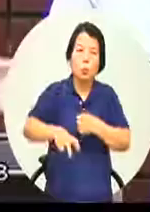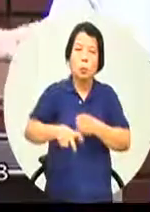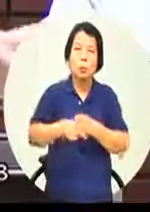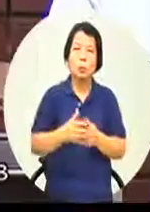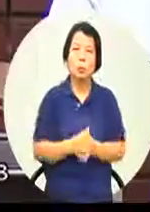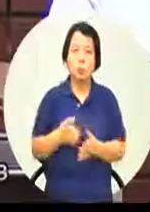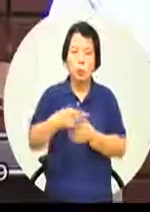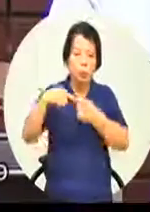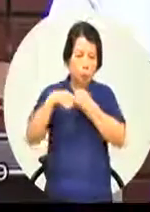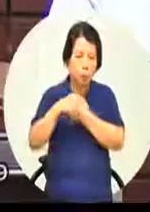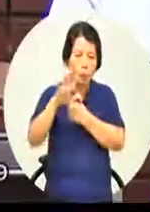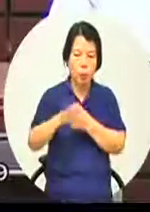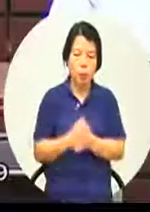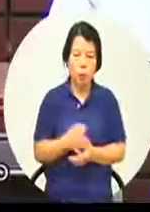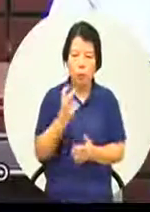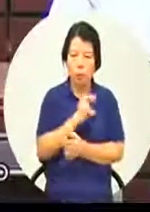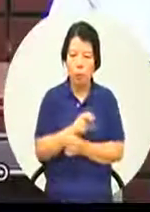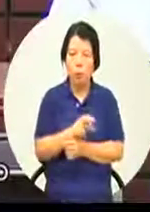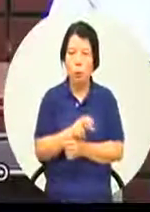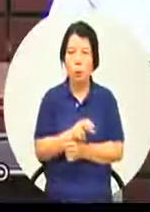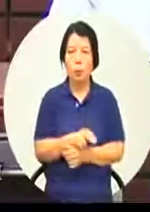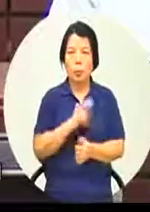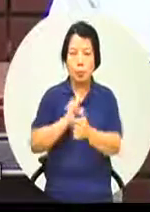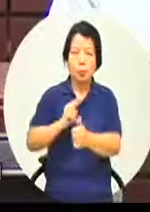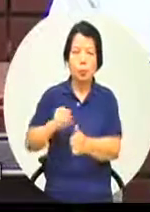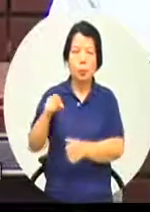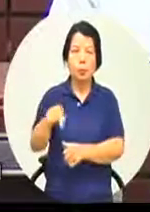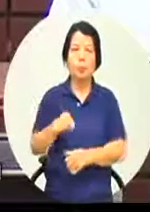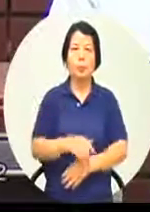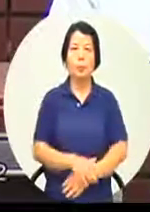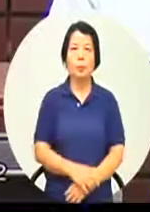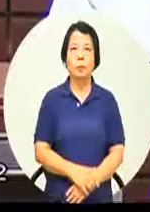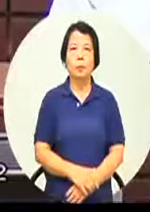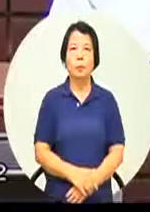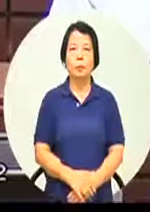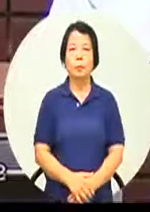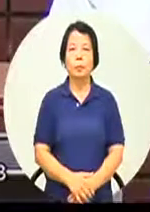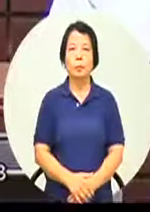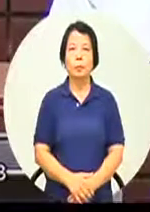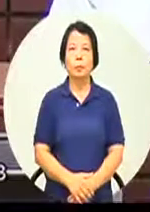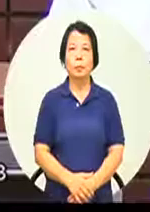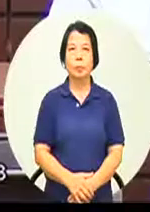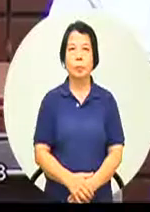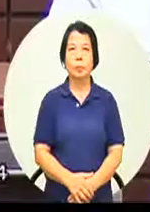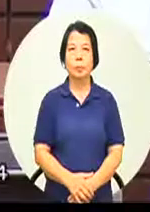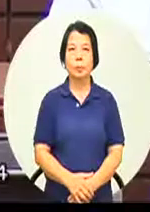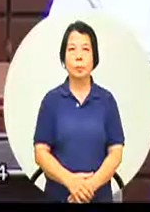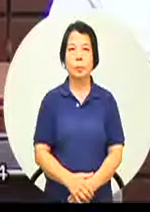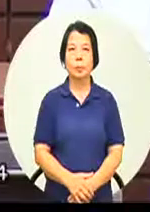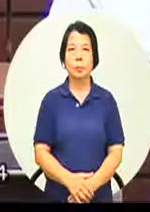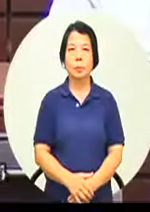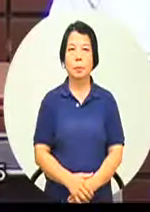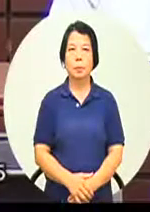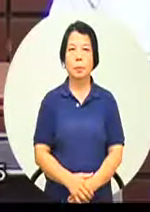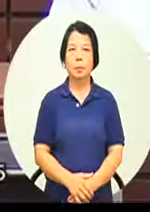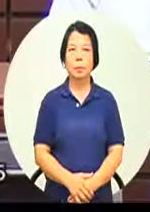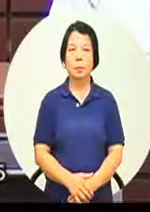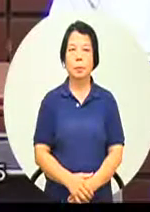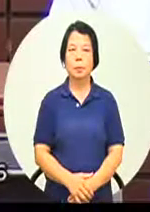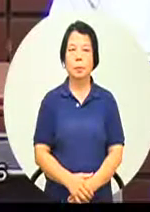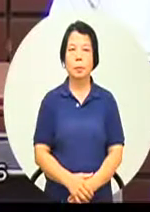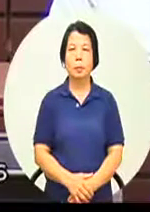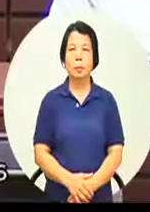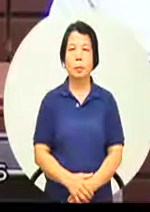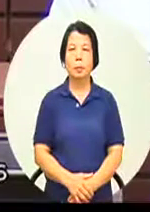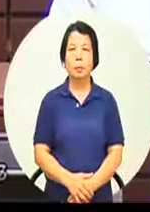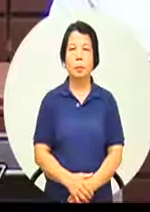我会督促他。对，是，所以说我跟陈言报，你